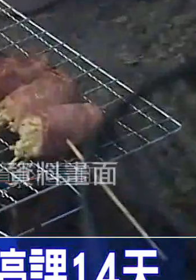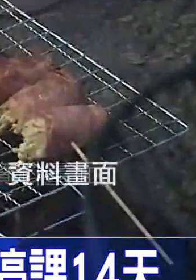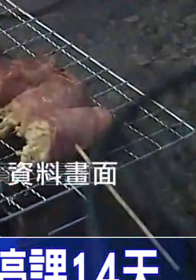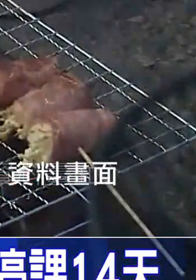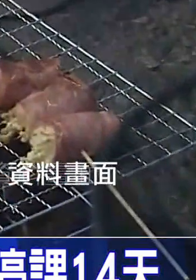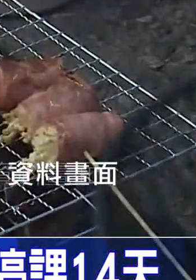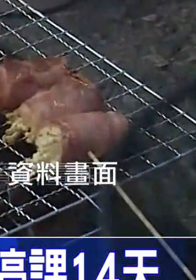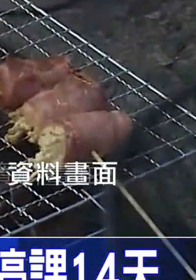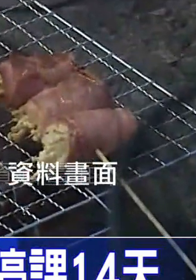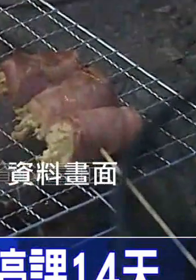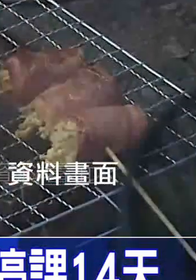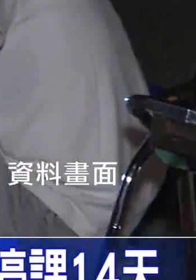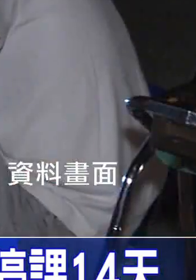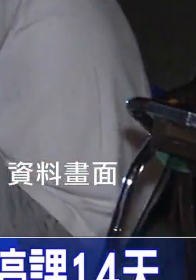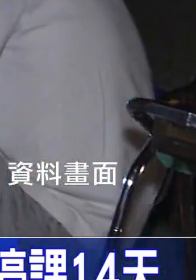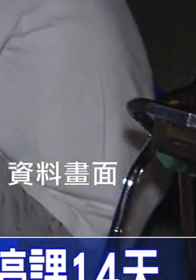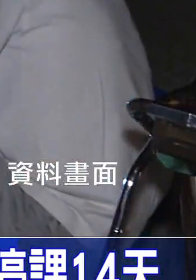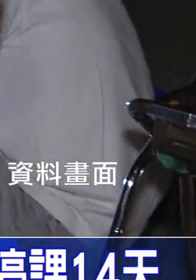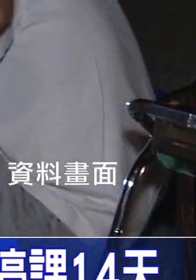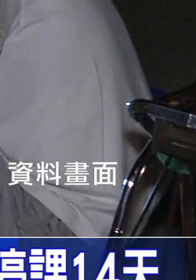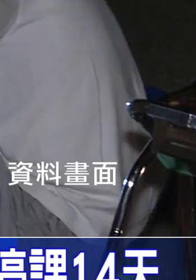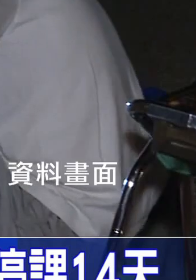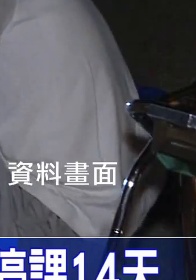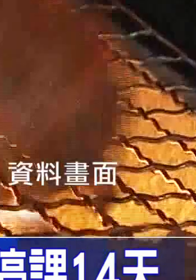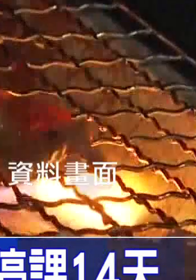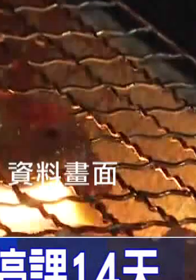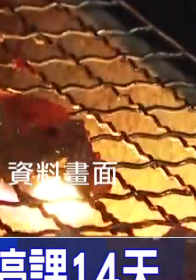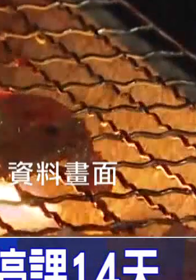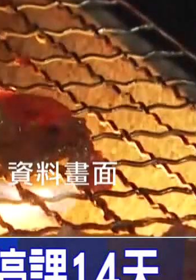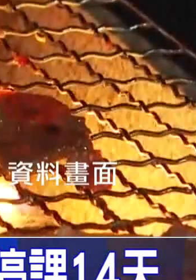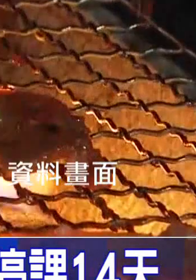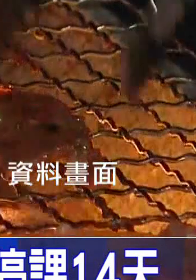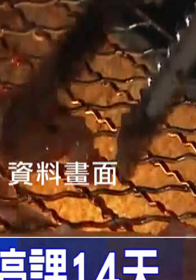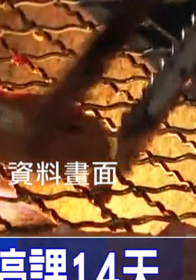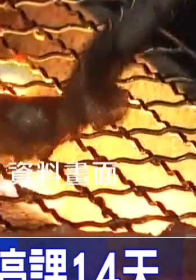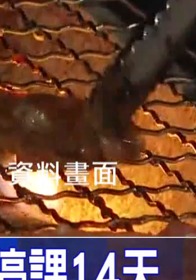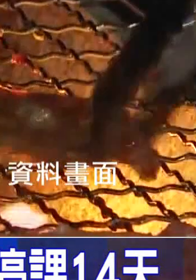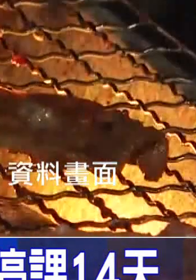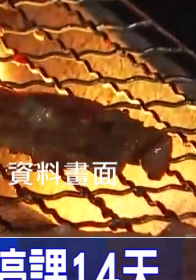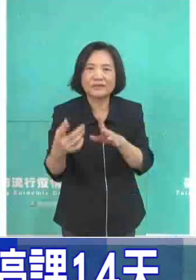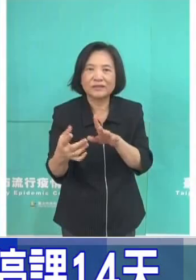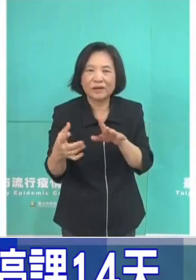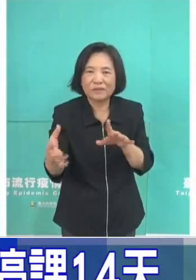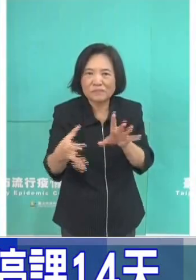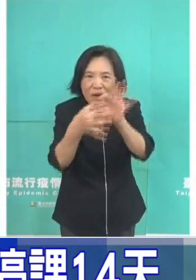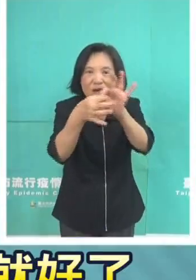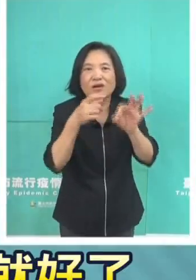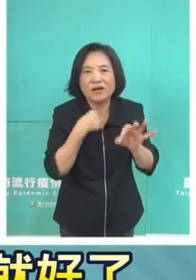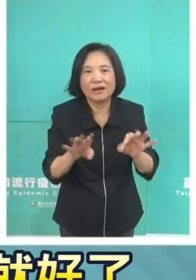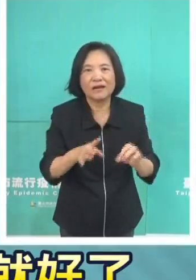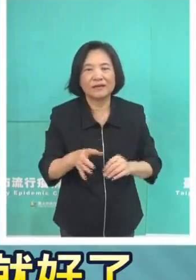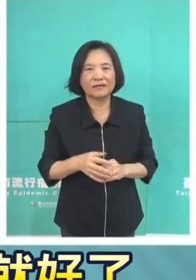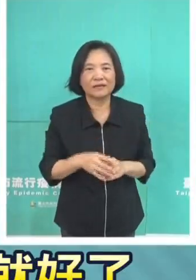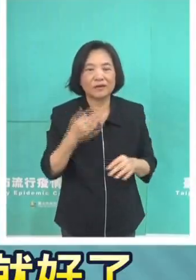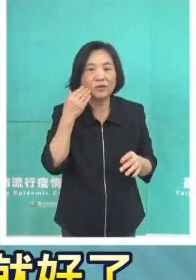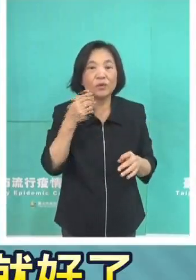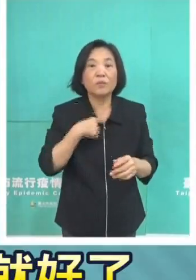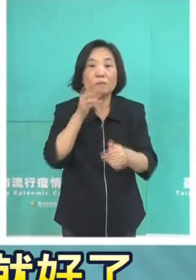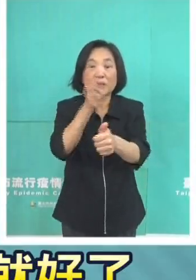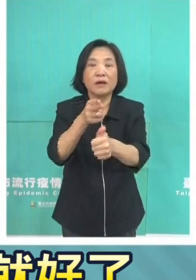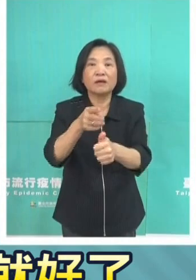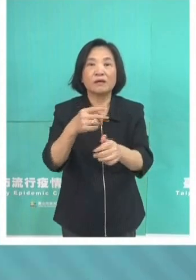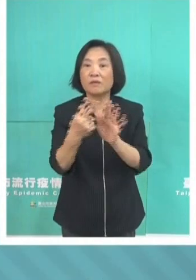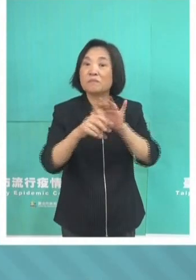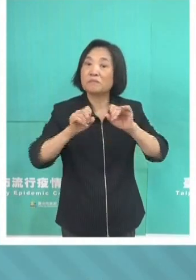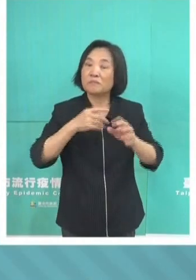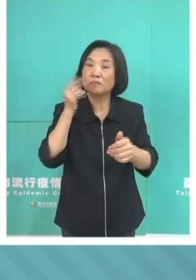常。就连北部一堆县市禁止中秋节烤肉，看在柯文哲眼中都不屑一顾。 如果你要安全的话，每天干脆在家里打坐